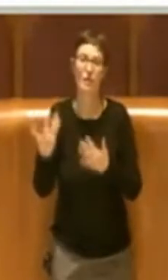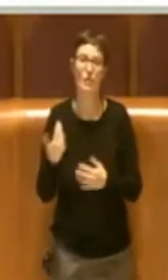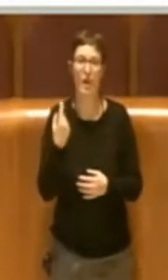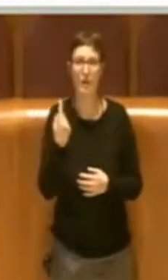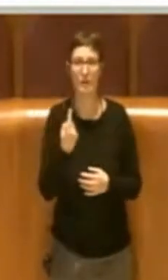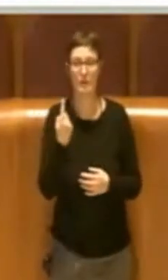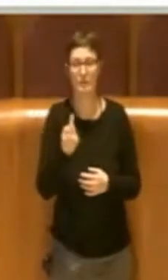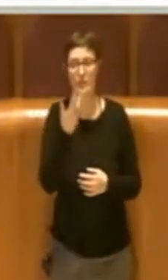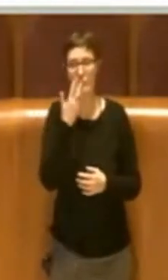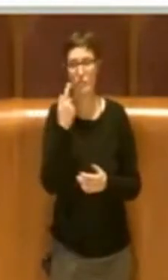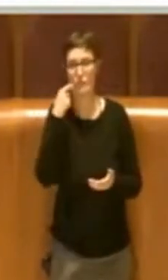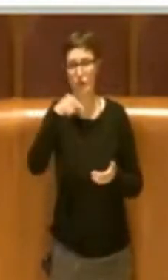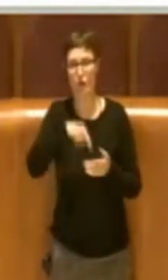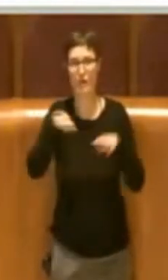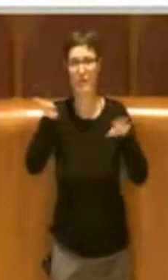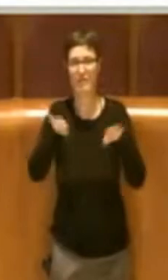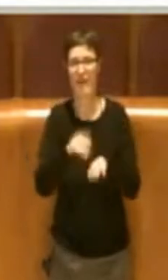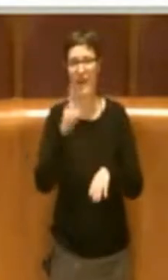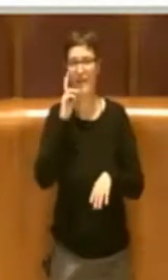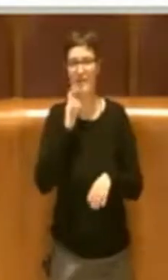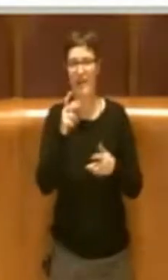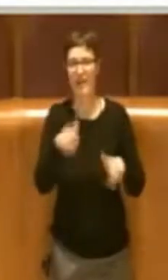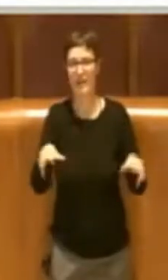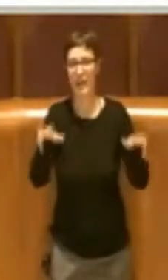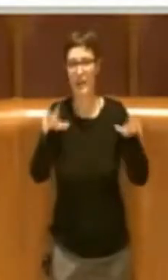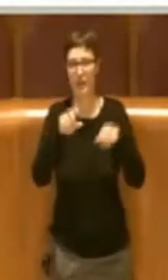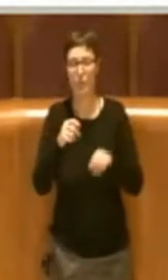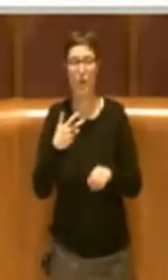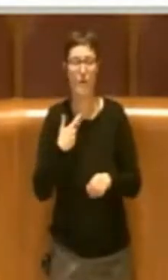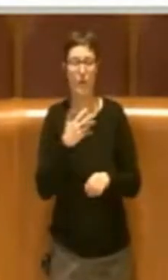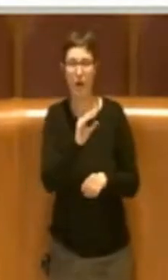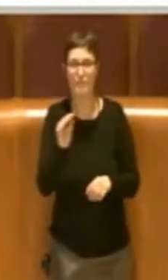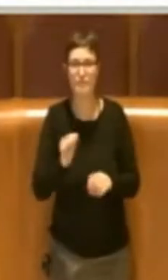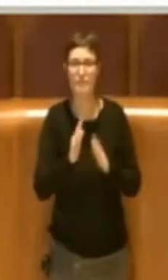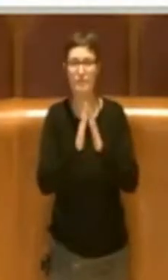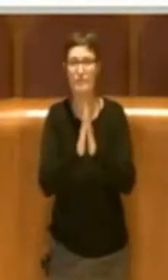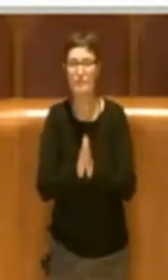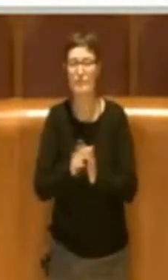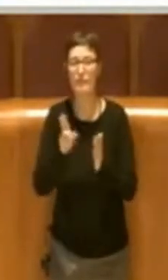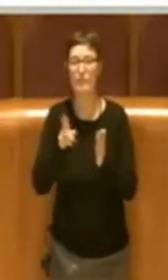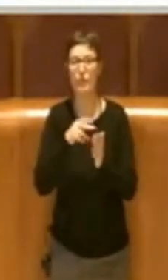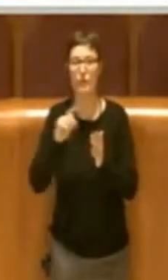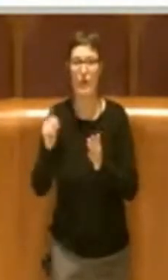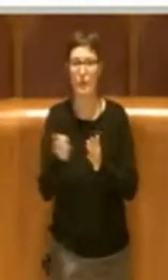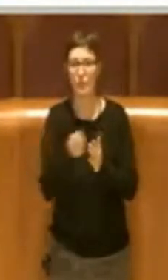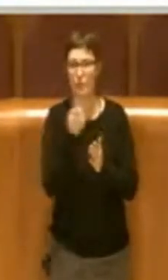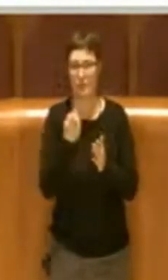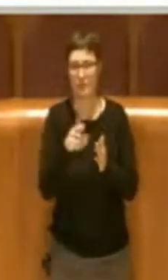verde che era. Quindi chiedo di votare tutti quanti questo atto. Grazie.